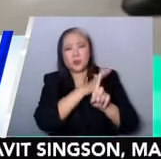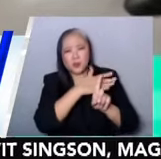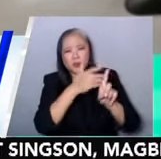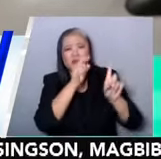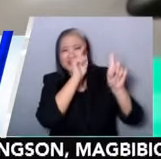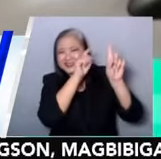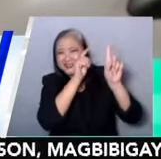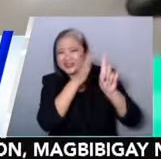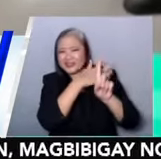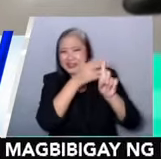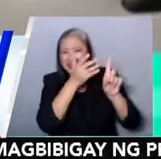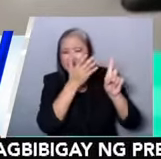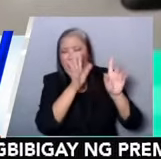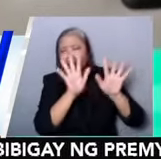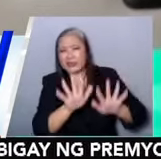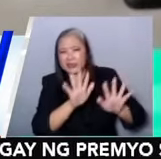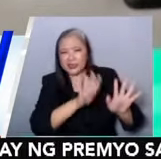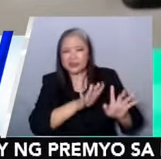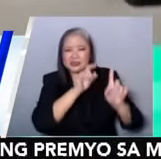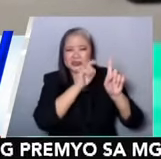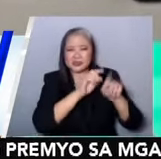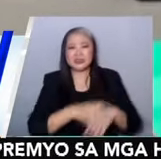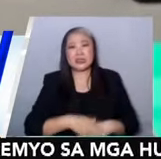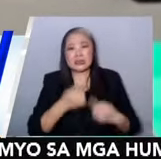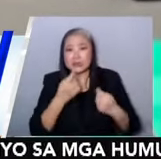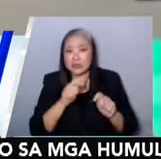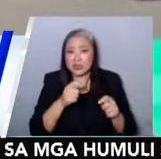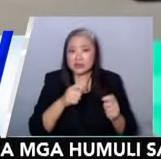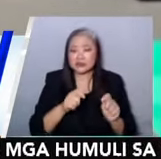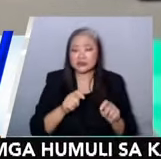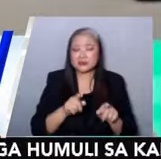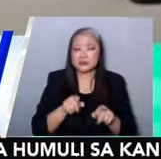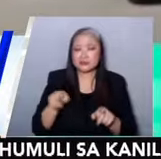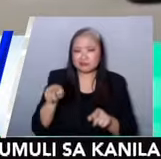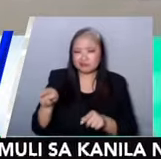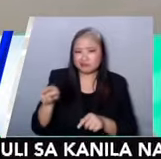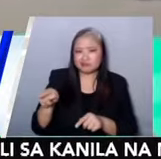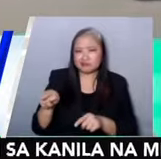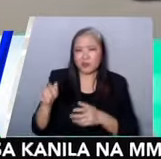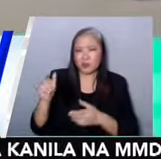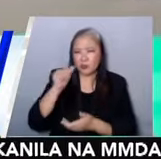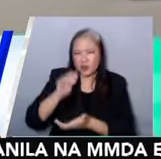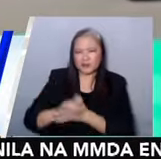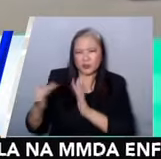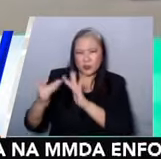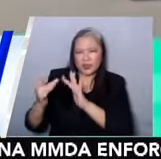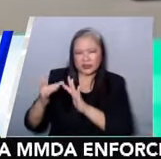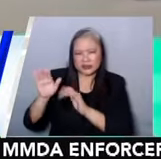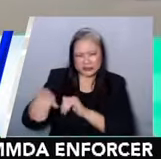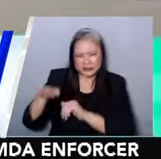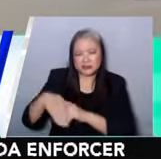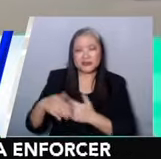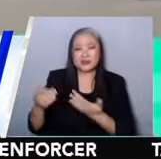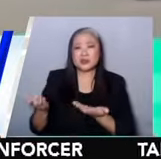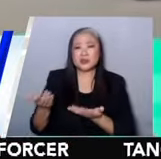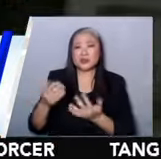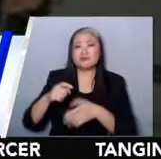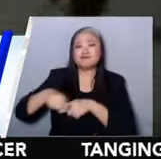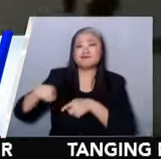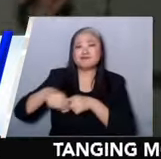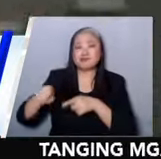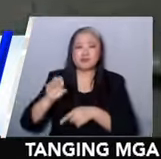mapasipay lang po siya, trinatry namin yung kanyang asawa, kinokontak through dito sa Messenger or sa